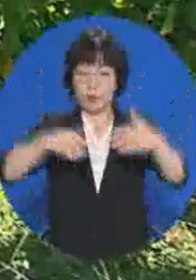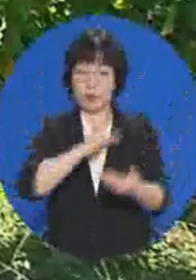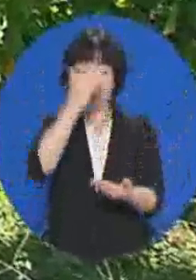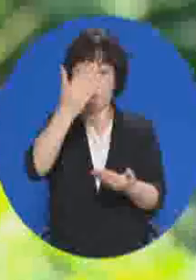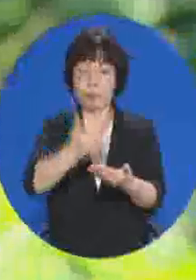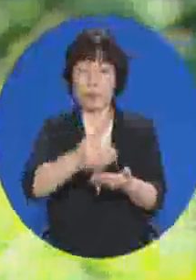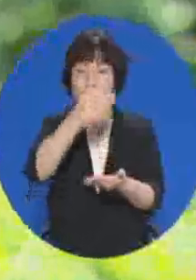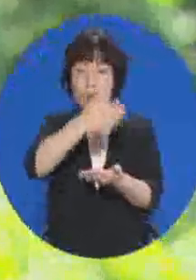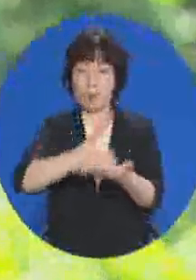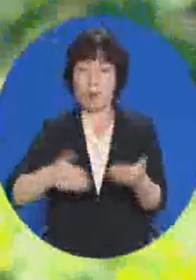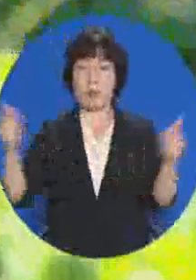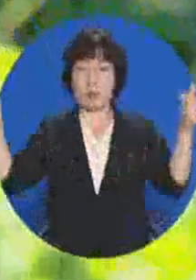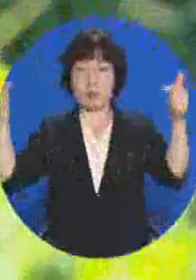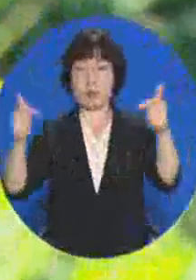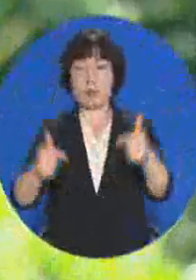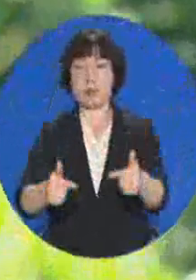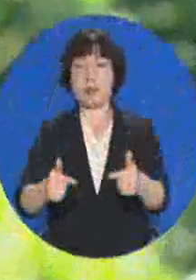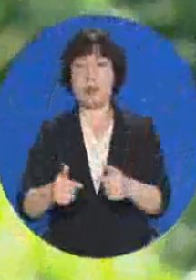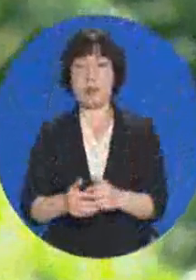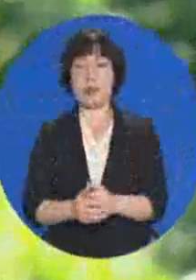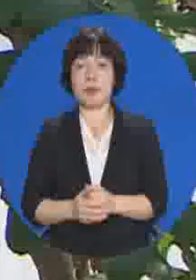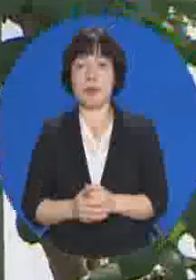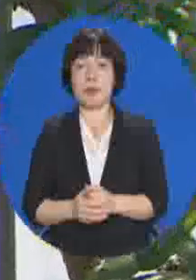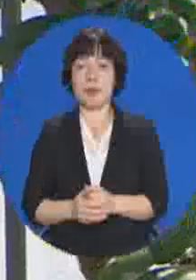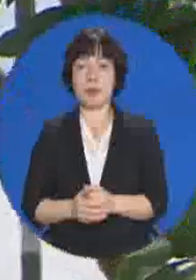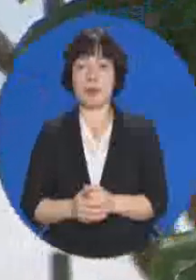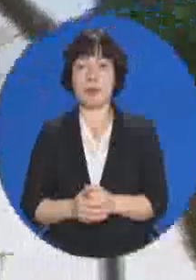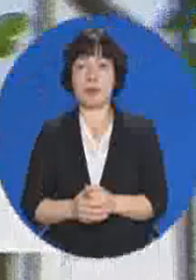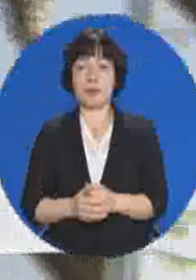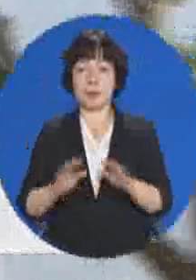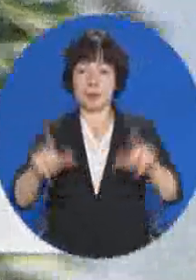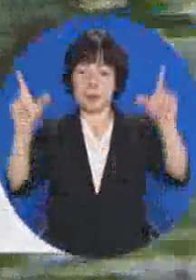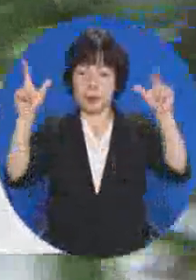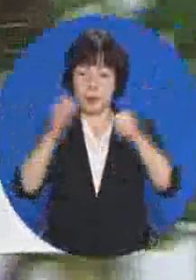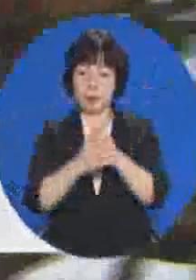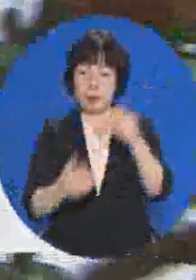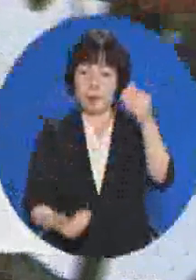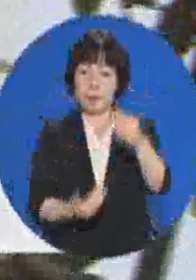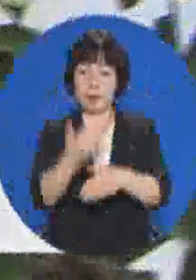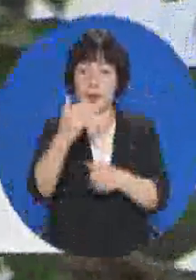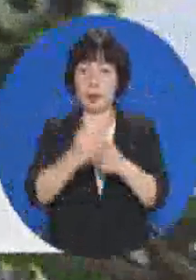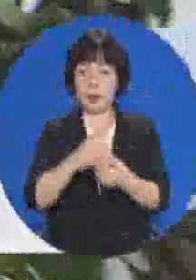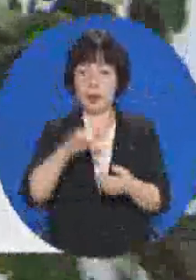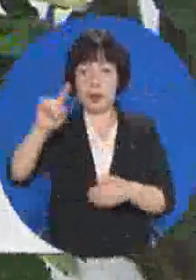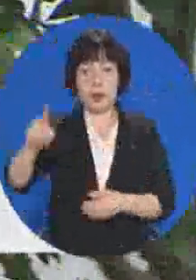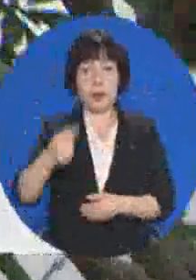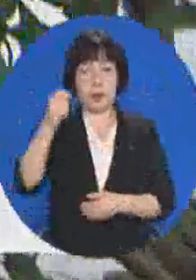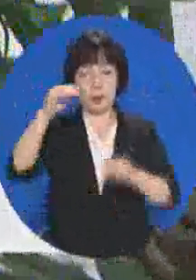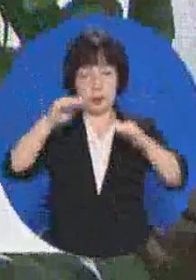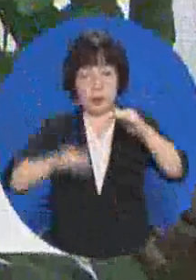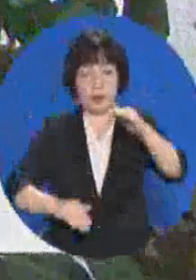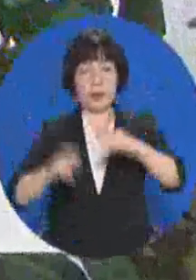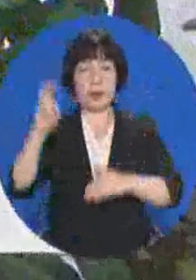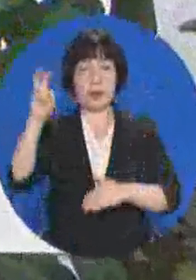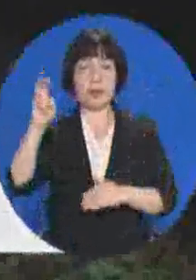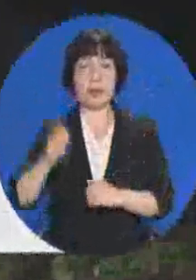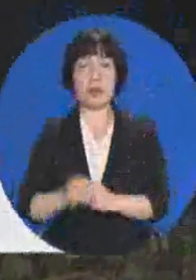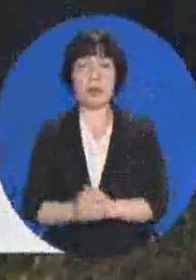비해 크게 나빠졌기 때문입니다. 올해 예상 생산량은 100여 톤을 밑돌 것으로